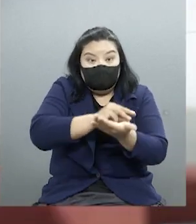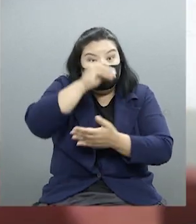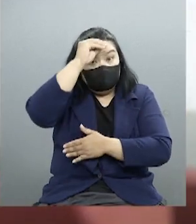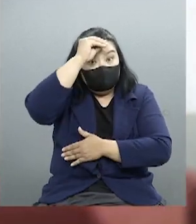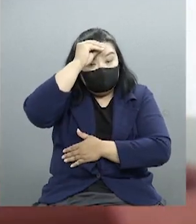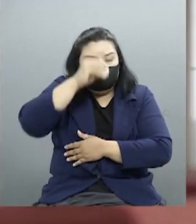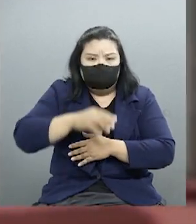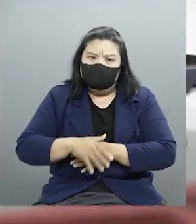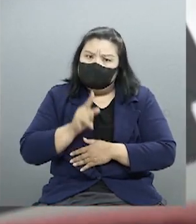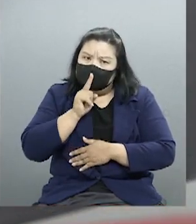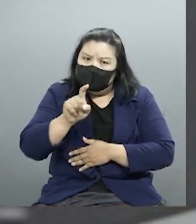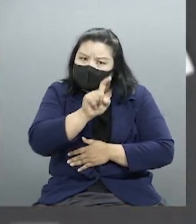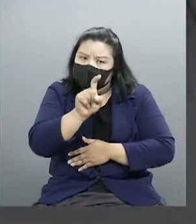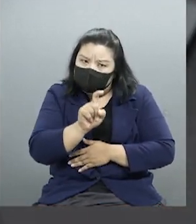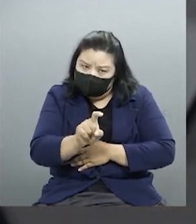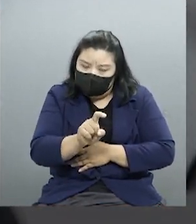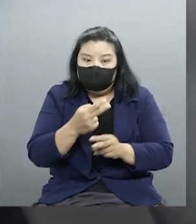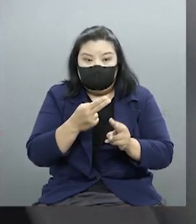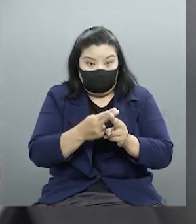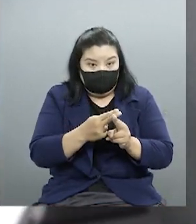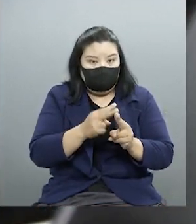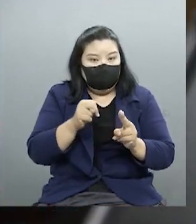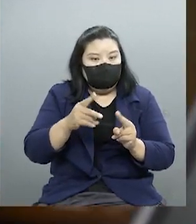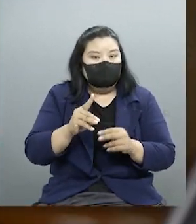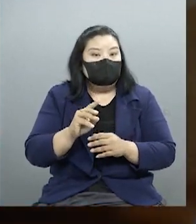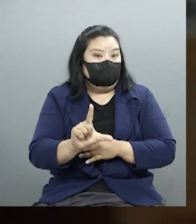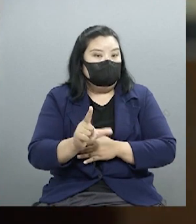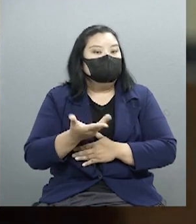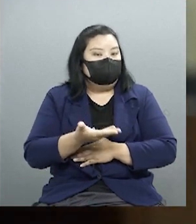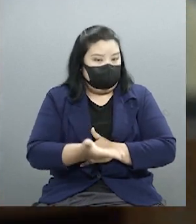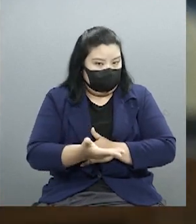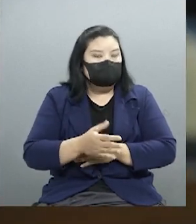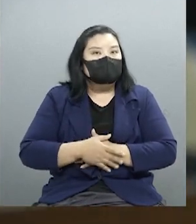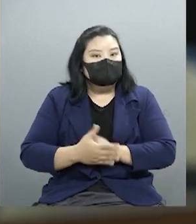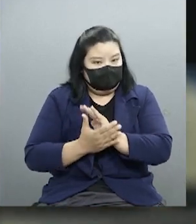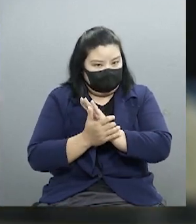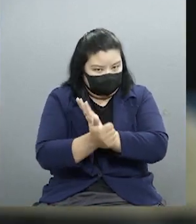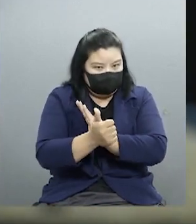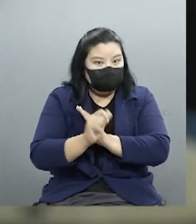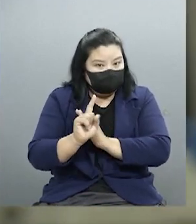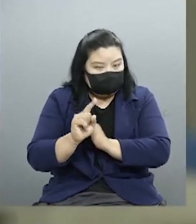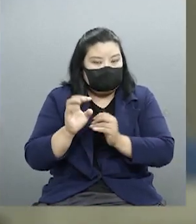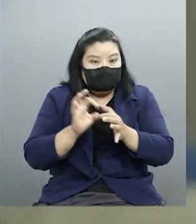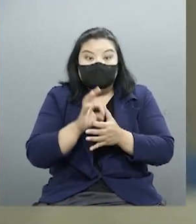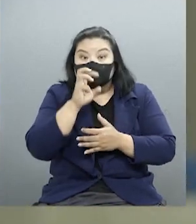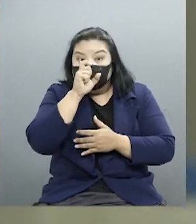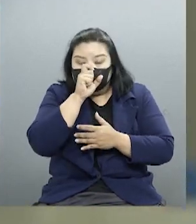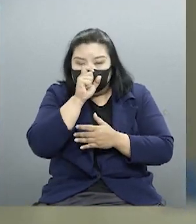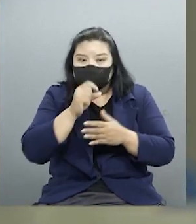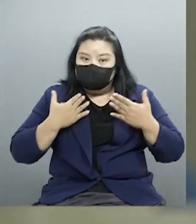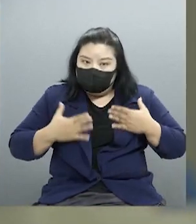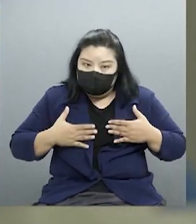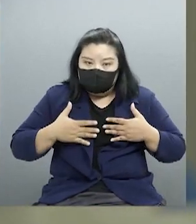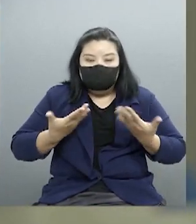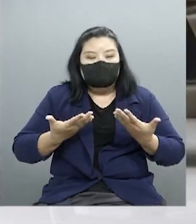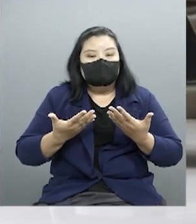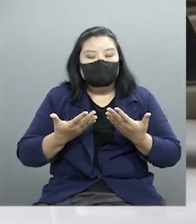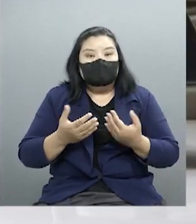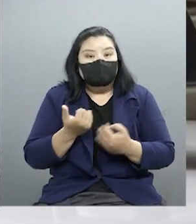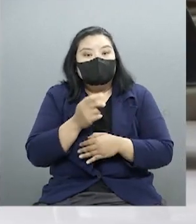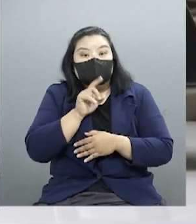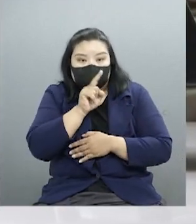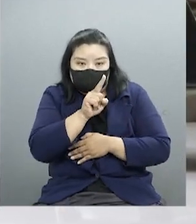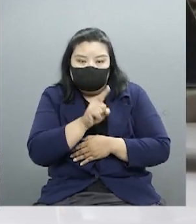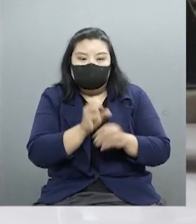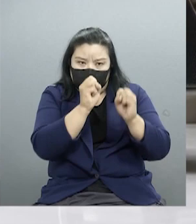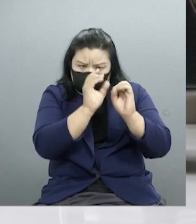เกษตรศาสตร์เพื่อมาหาคำตอบกับอาจารย์ณัฐดลรุ่งเรืองกิจไกรซึ่งเป็นผู้เชี่ยวชาญด้านการทดสอบคุณภาพสิ่งทอโ